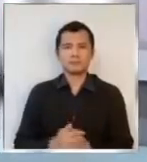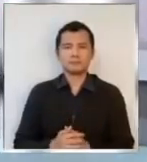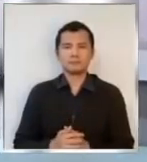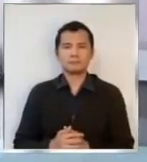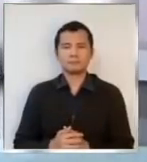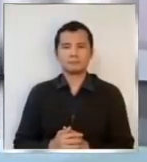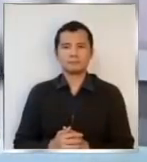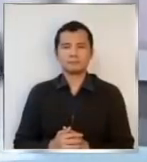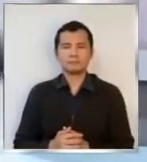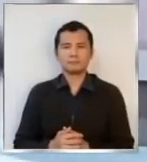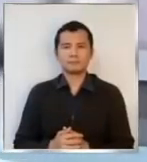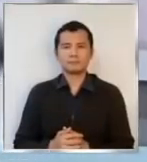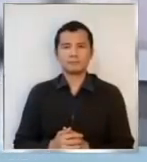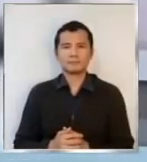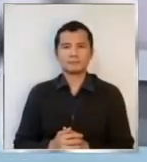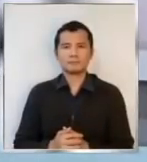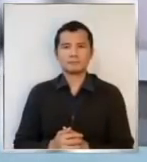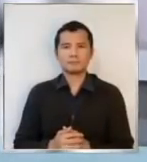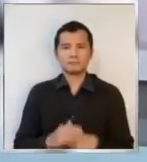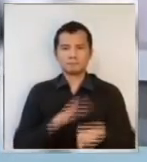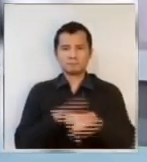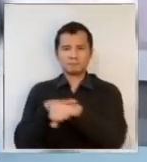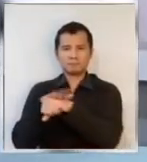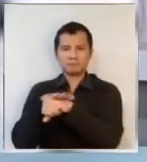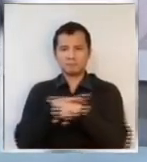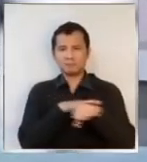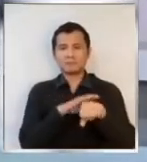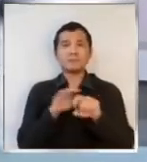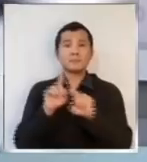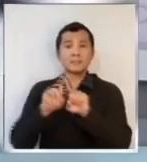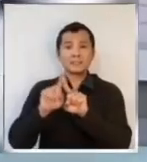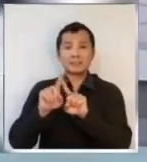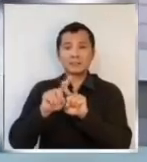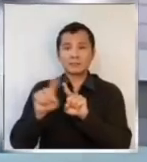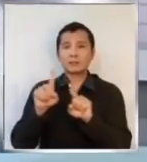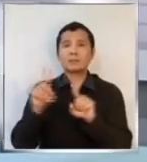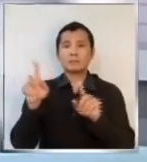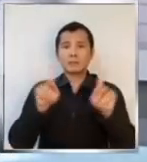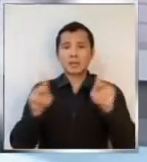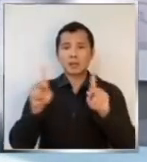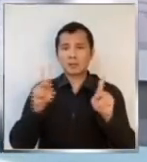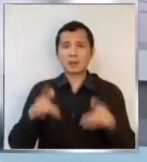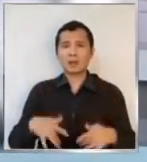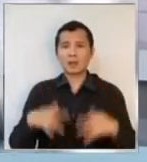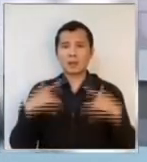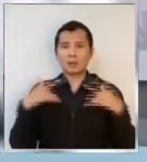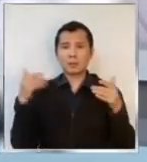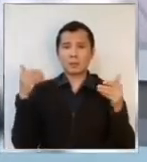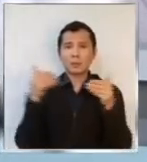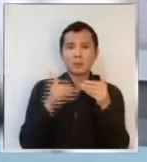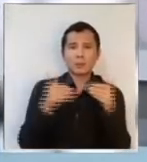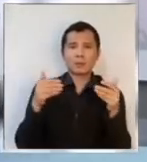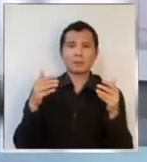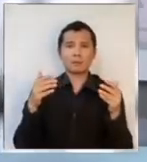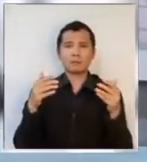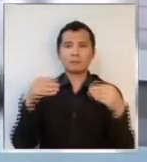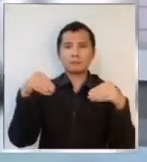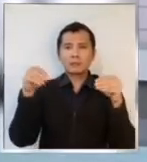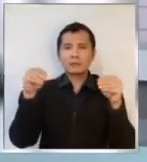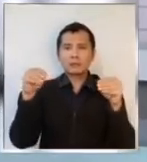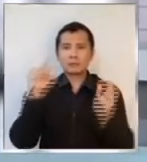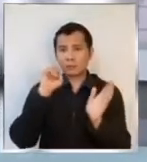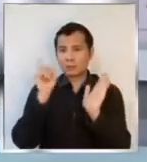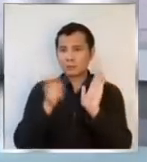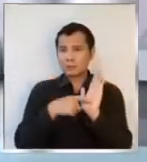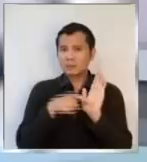naalarma ang mga residente malapit sa isang palengke sa Maynila matapos matagpo ang nakakalat sa isang kalsada roon